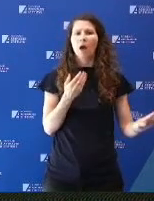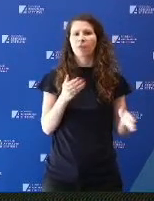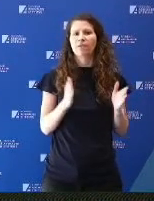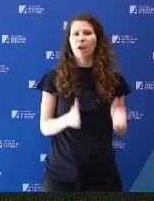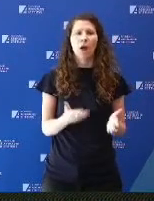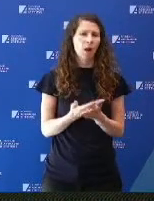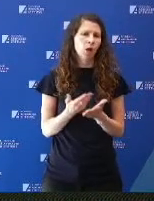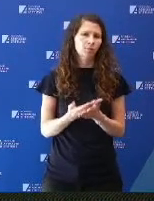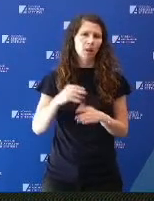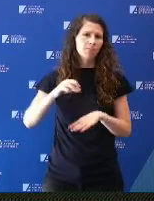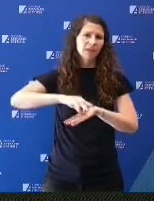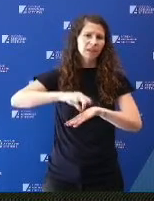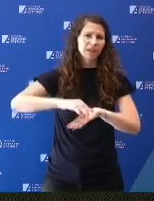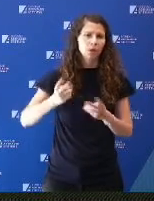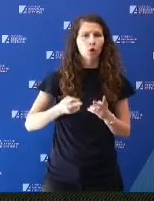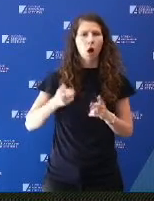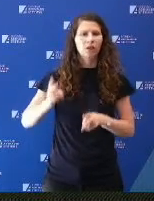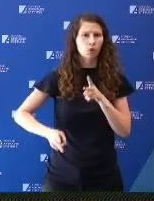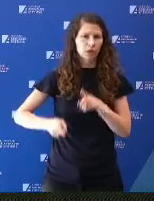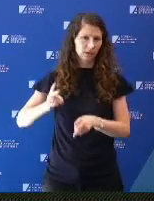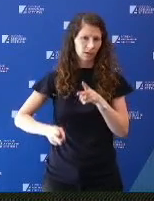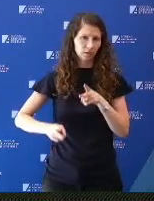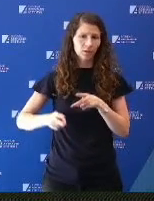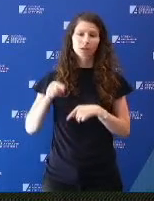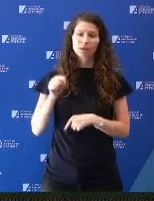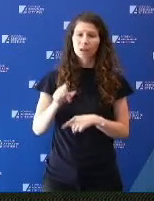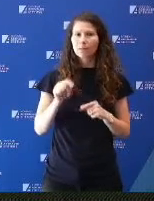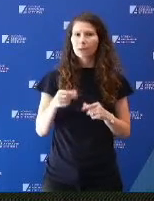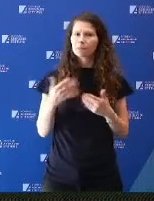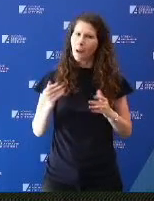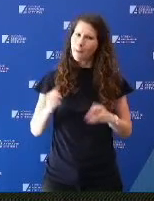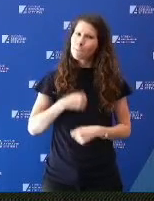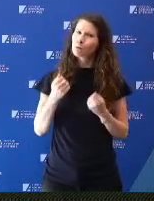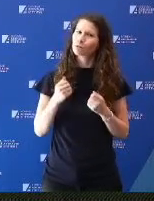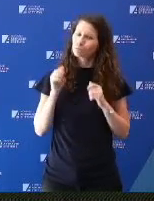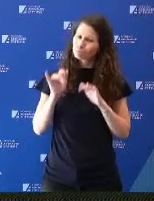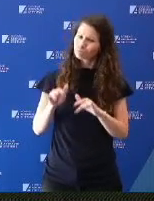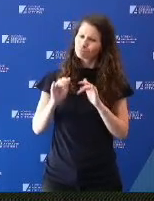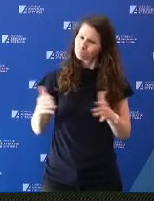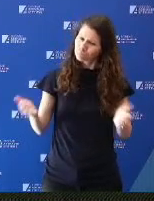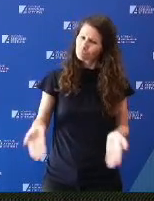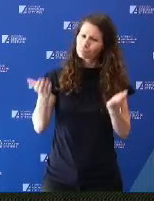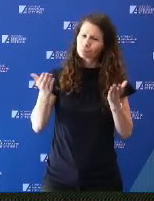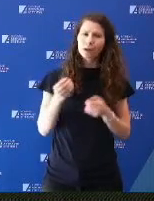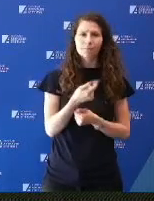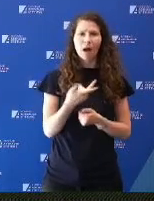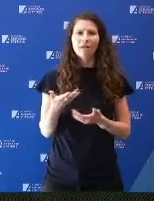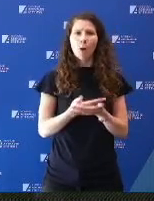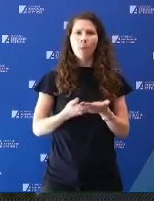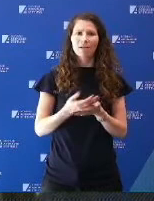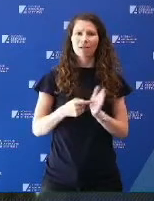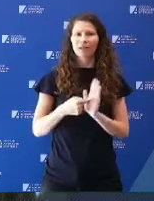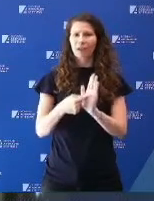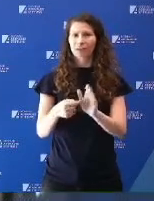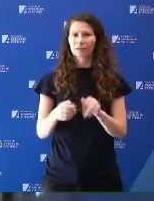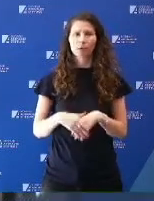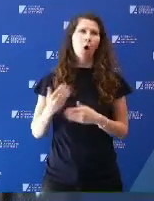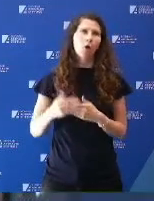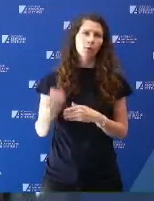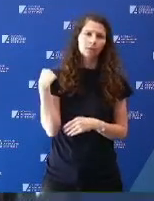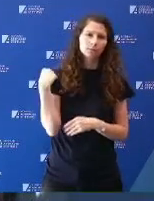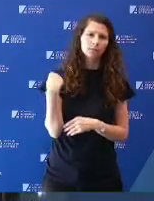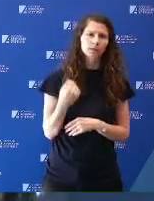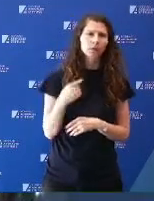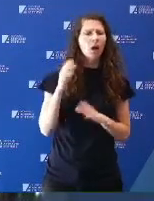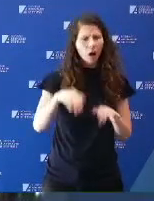dass man auch da so ein bisschen so einen Spark setzt und so ein bisschen mehr Mut macht und vielleicht so ein paar Vorbilder einfach mal zeigt. Ich höre dann oft immer, geht in die